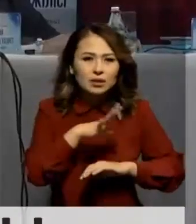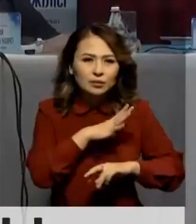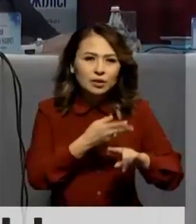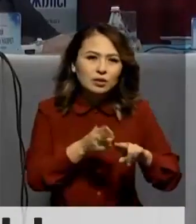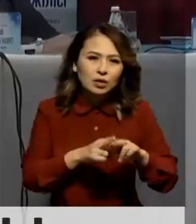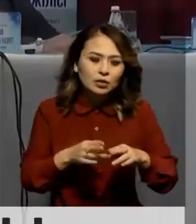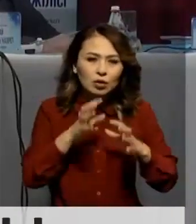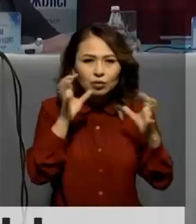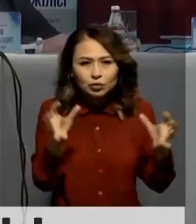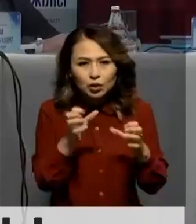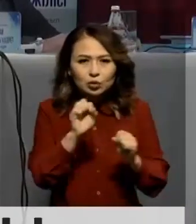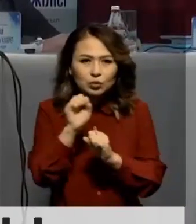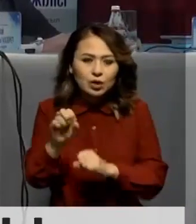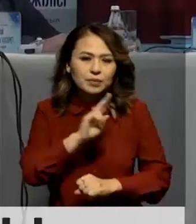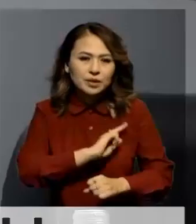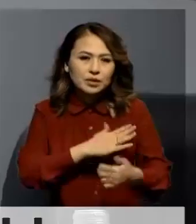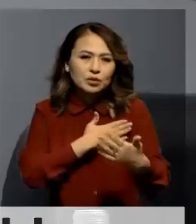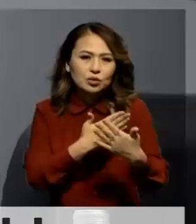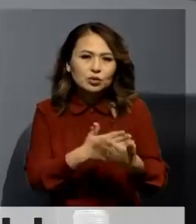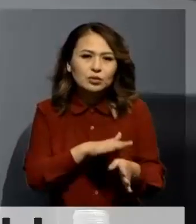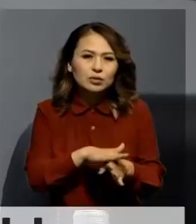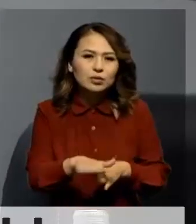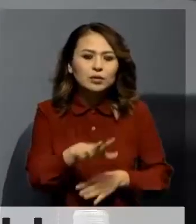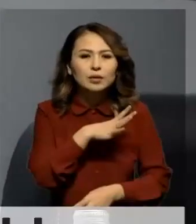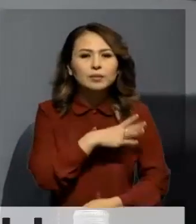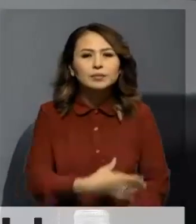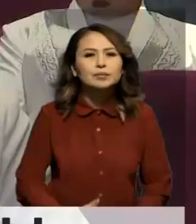теріс ағымдардан сақтау, құтқару жұмыстары белсенді жүргізілген.